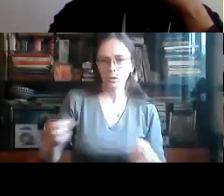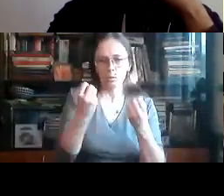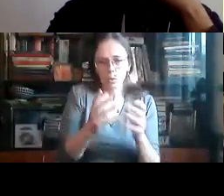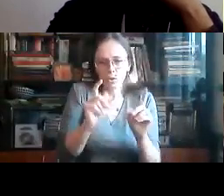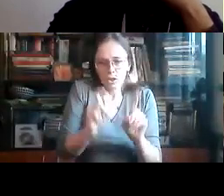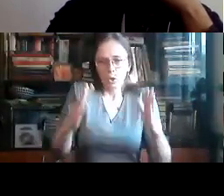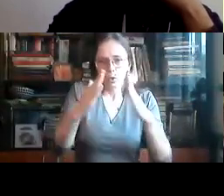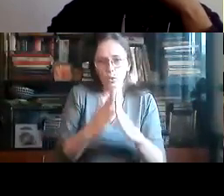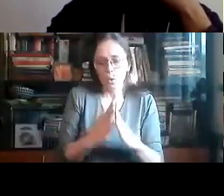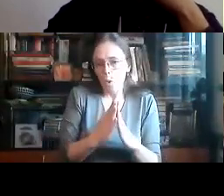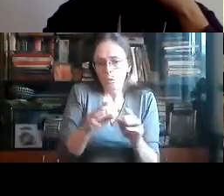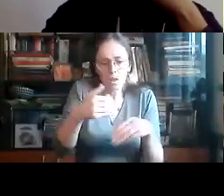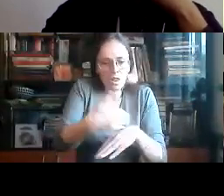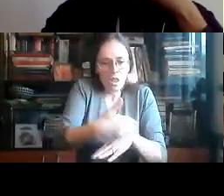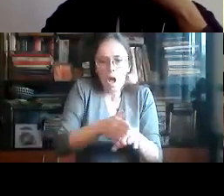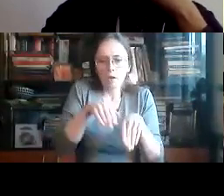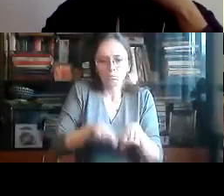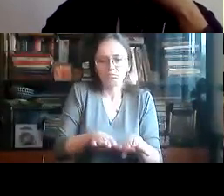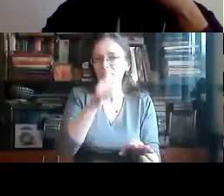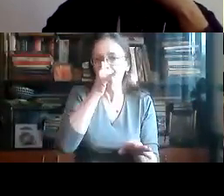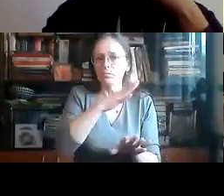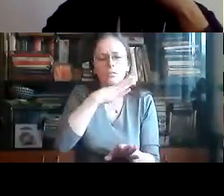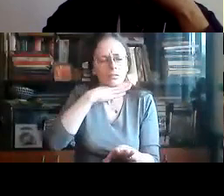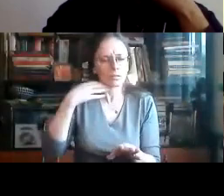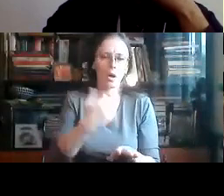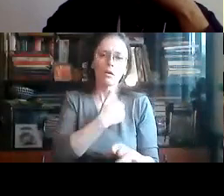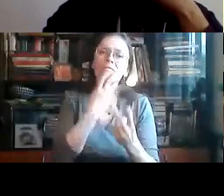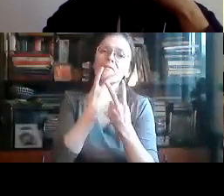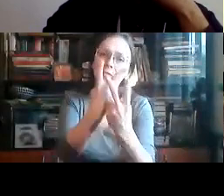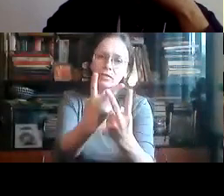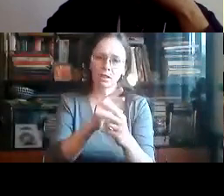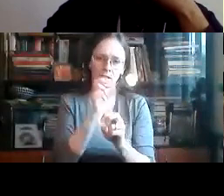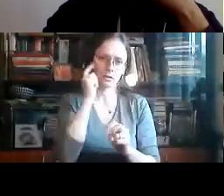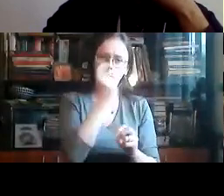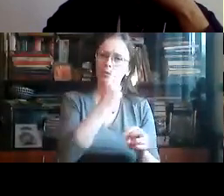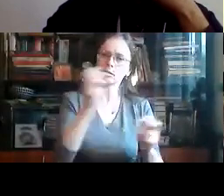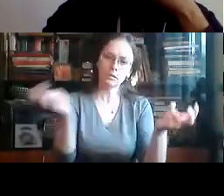массу контента в интернете, о котором я об этом чуть-чуть позже скажу еще.